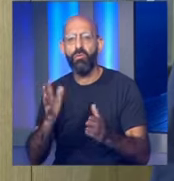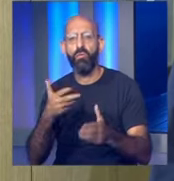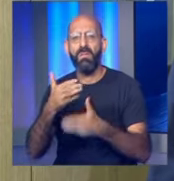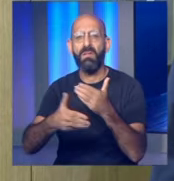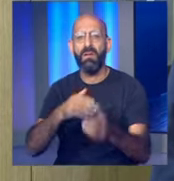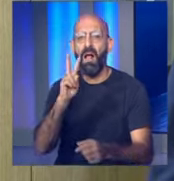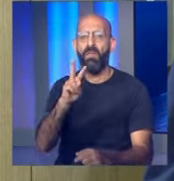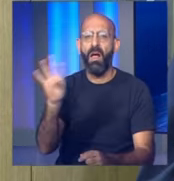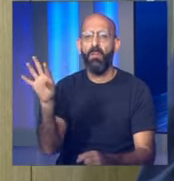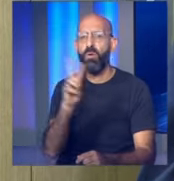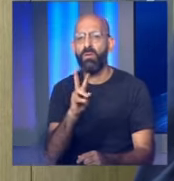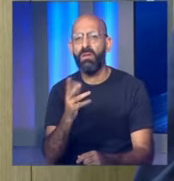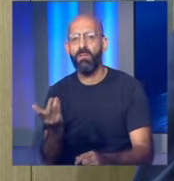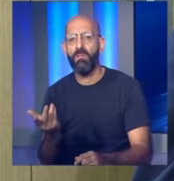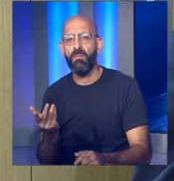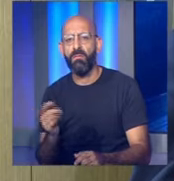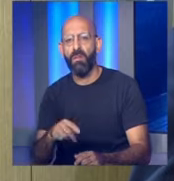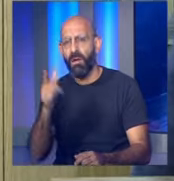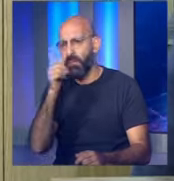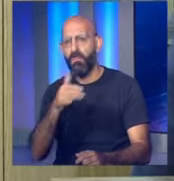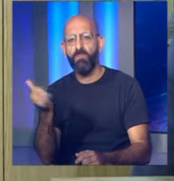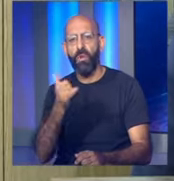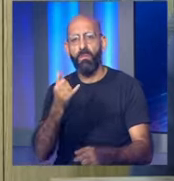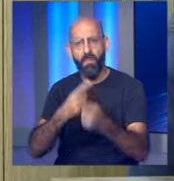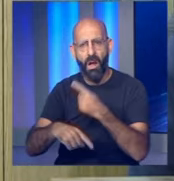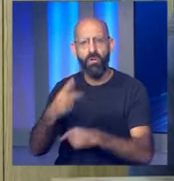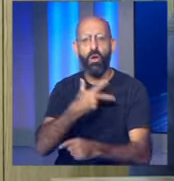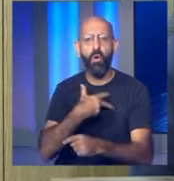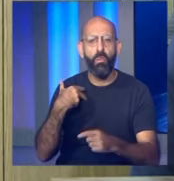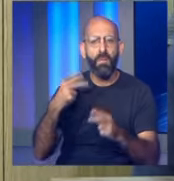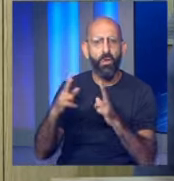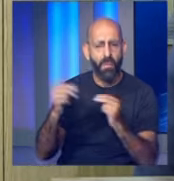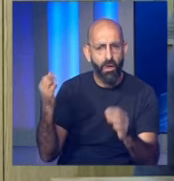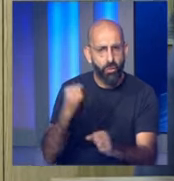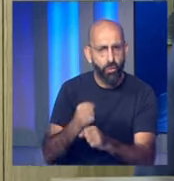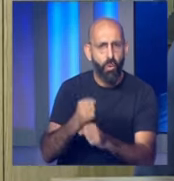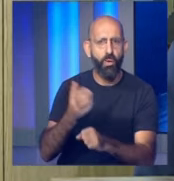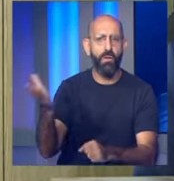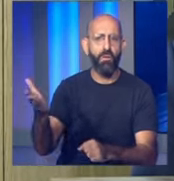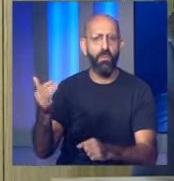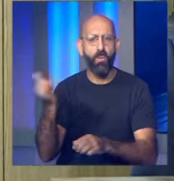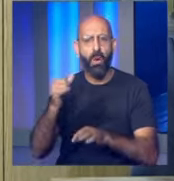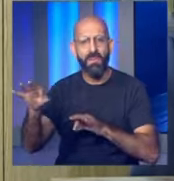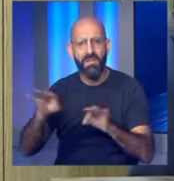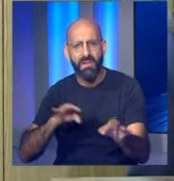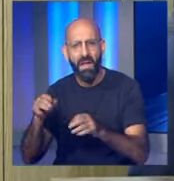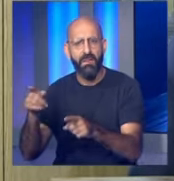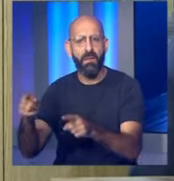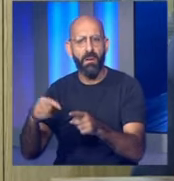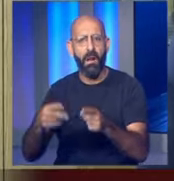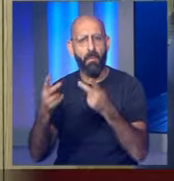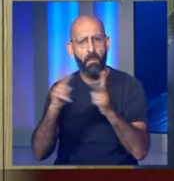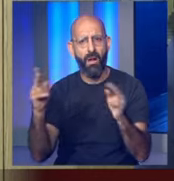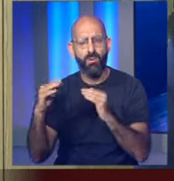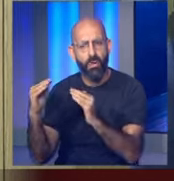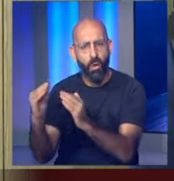بال2024. الاجتماع بنية منيحة. دعوتنا كانت على طول لعودة هيبة